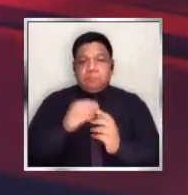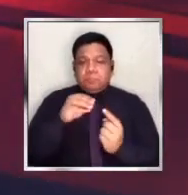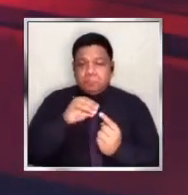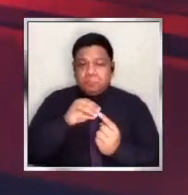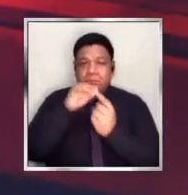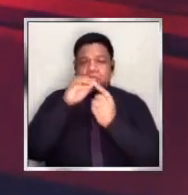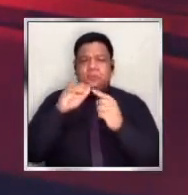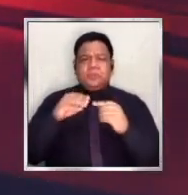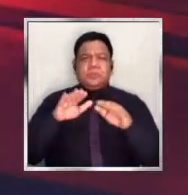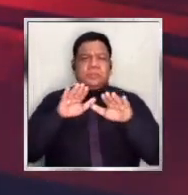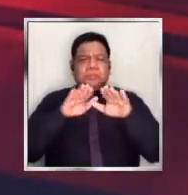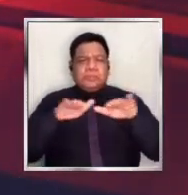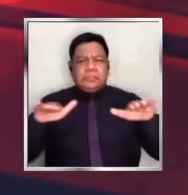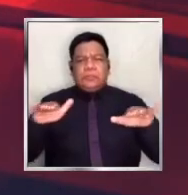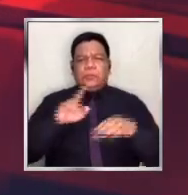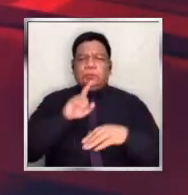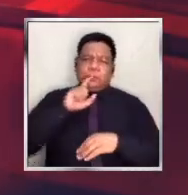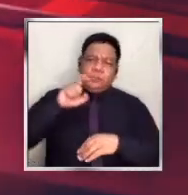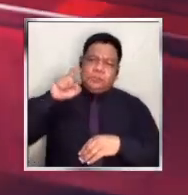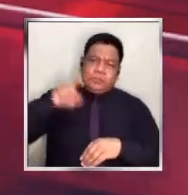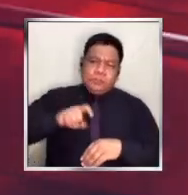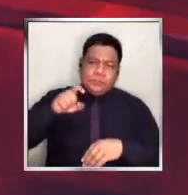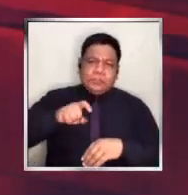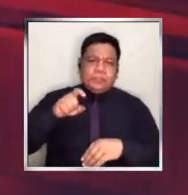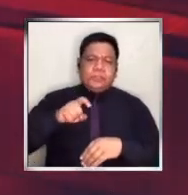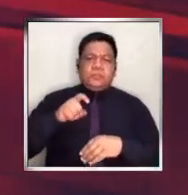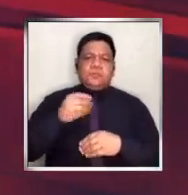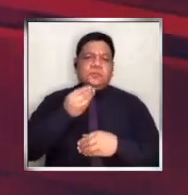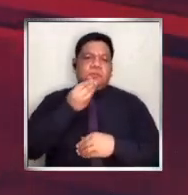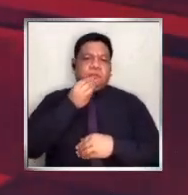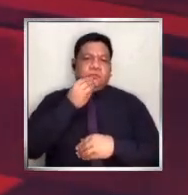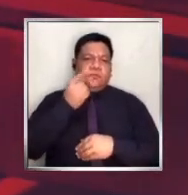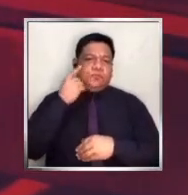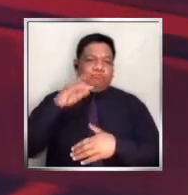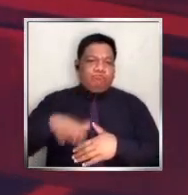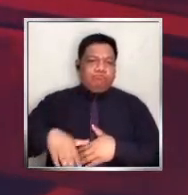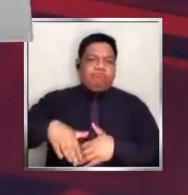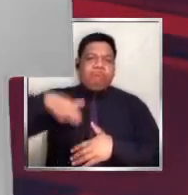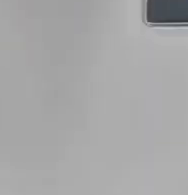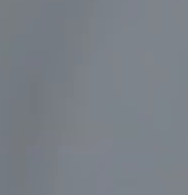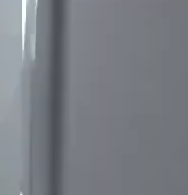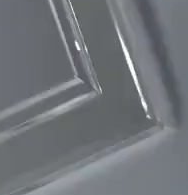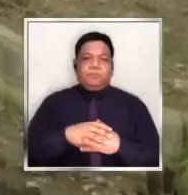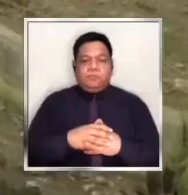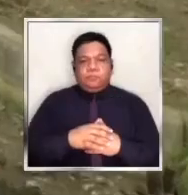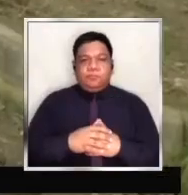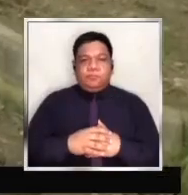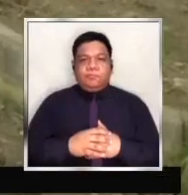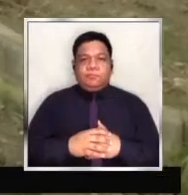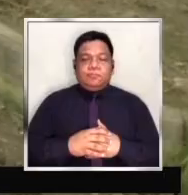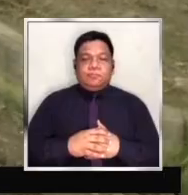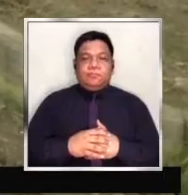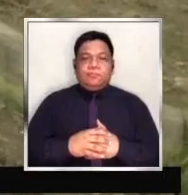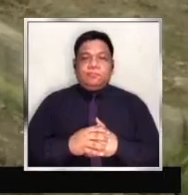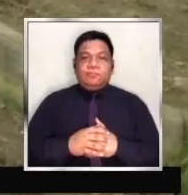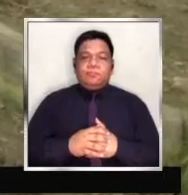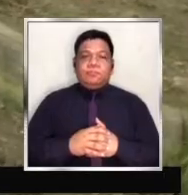lubhang nangangailangan ng sapat na sustansya sa paglaki. Narito ang report.